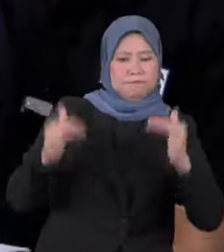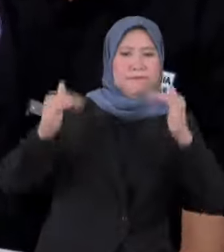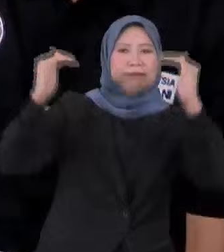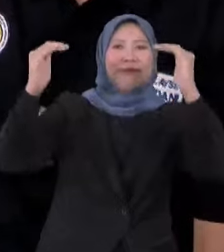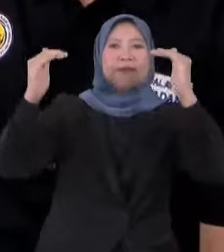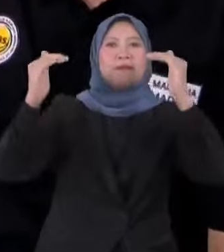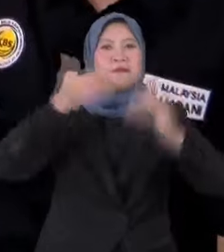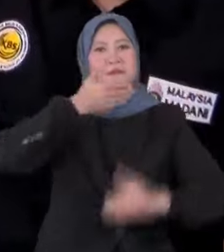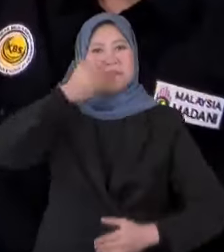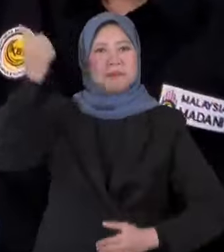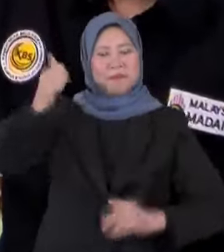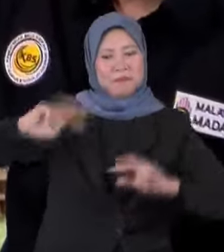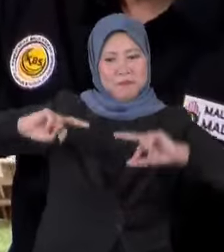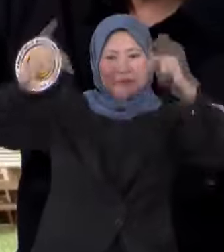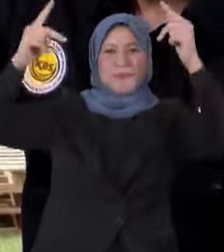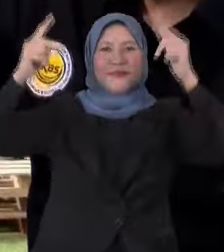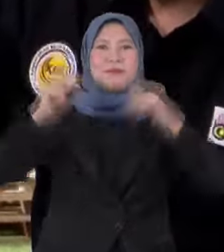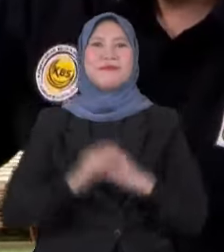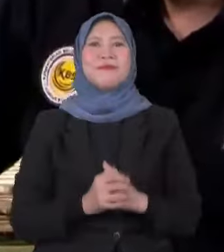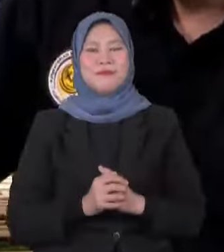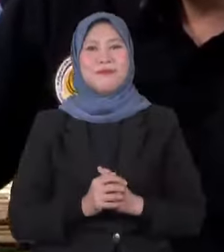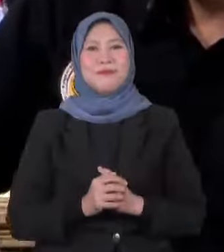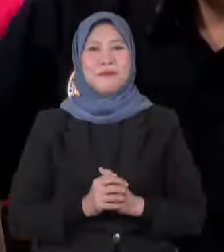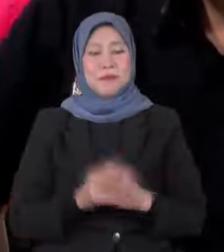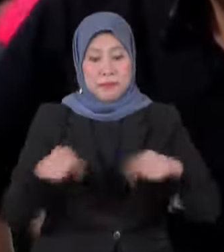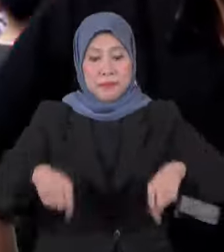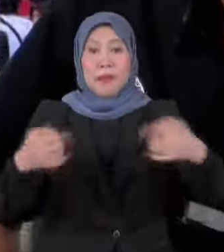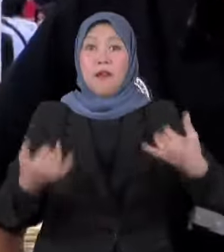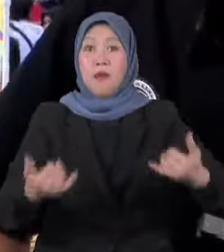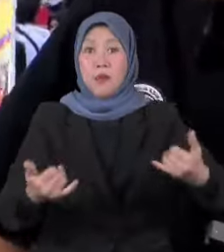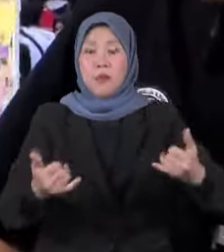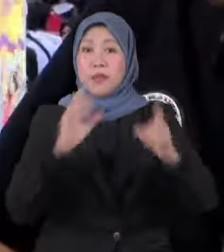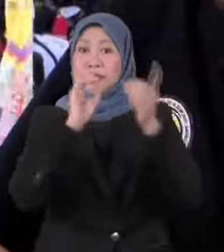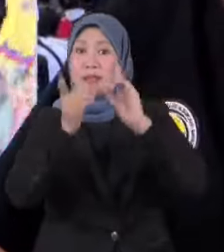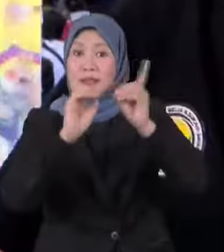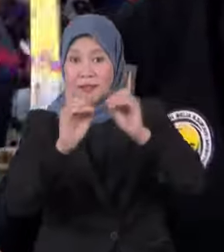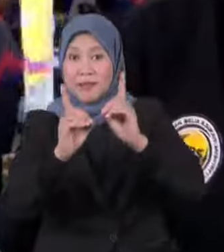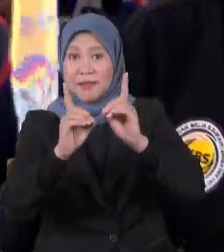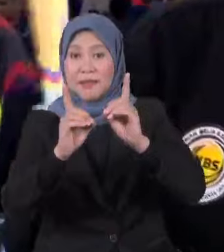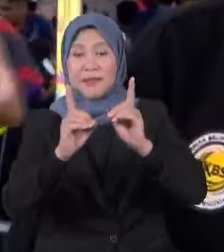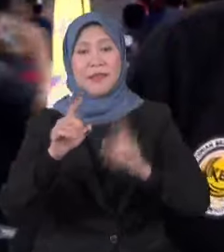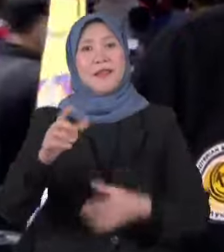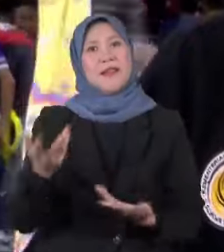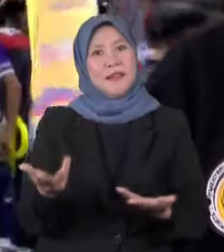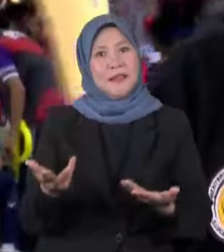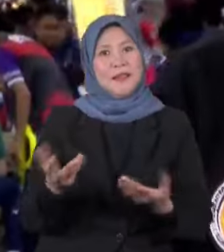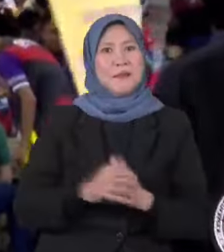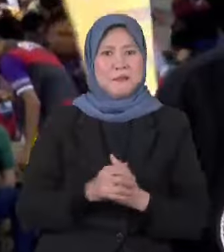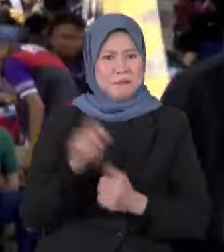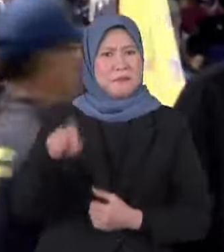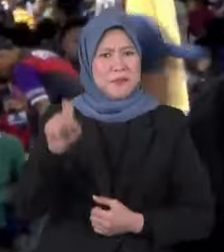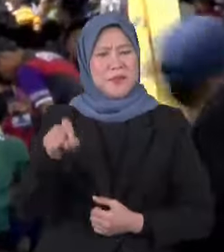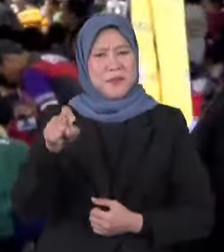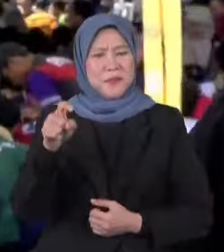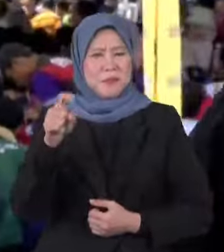tinggi. Selepas daripada itu, saya rasa zaman sekarang zaman digital. Jadilah, perlulah jadi celik